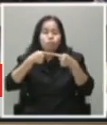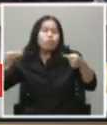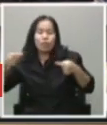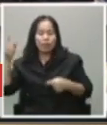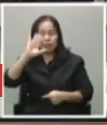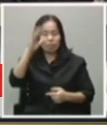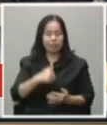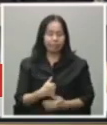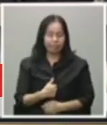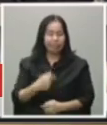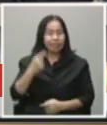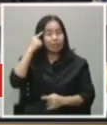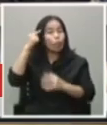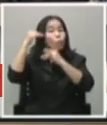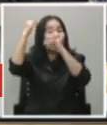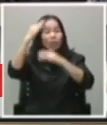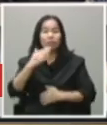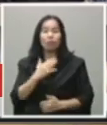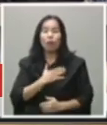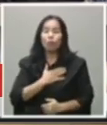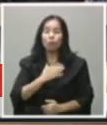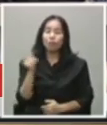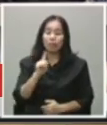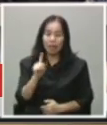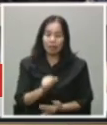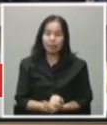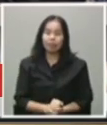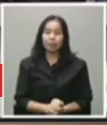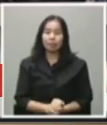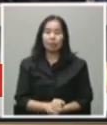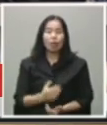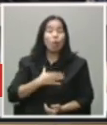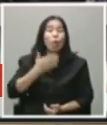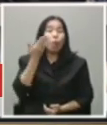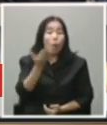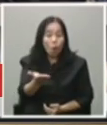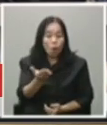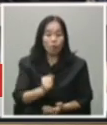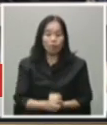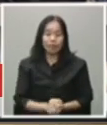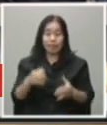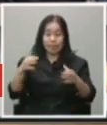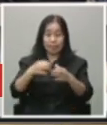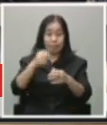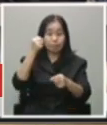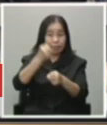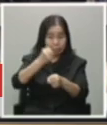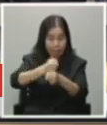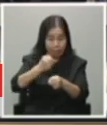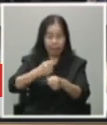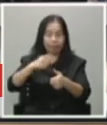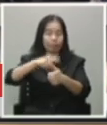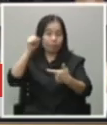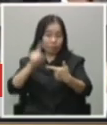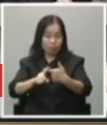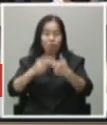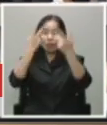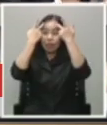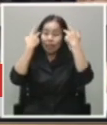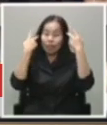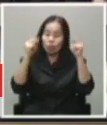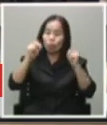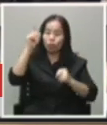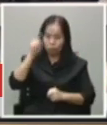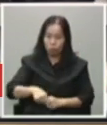าหวังใจว่านะครับผมเรียนว่าขอให้ทีมงานและแม้กระทั่งตัวท่านนายกนะครับได้กรุณา